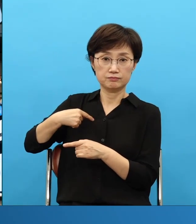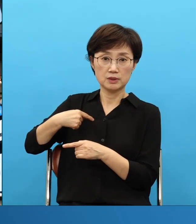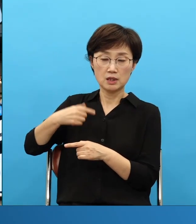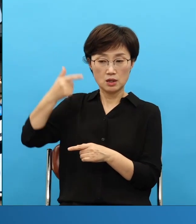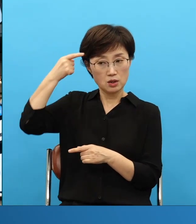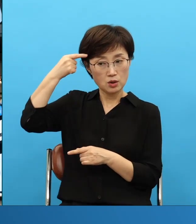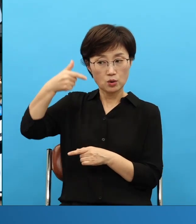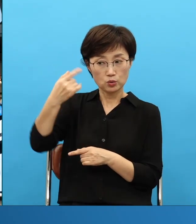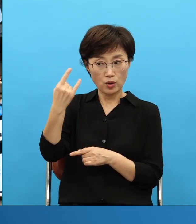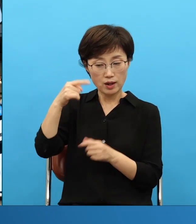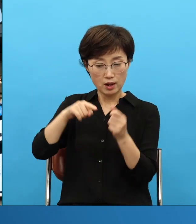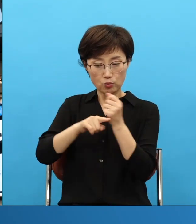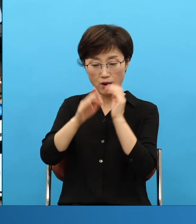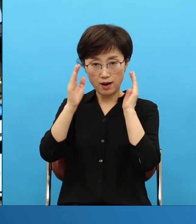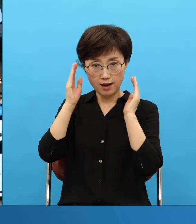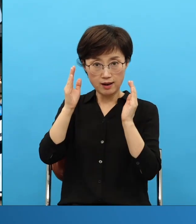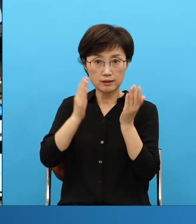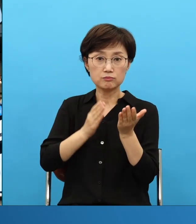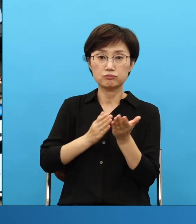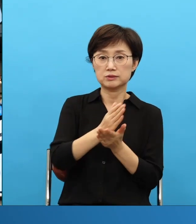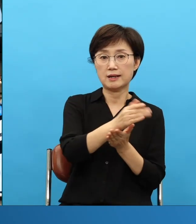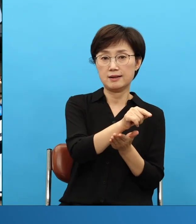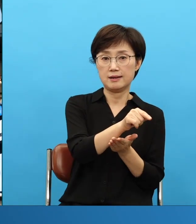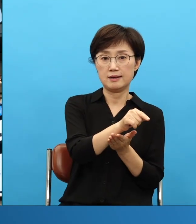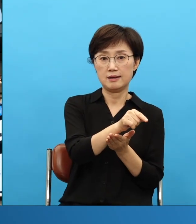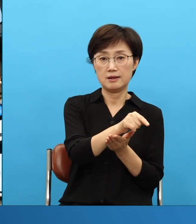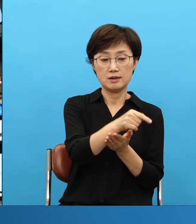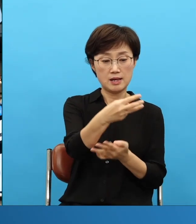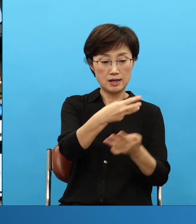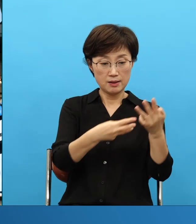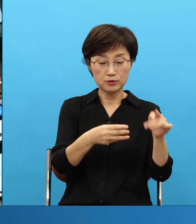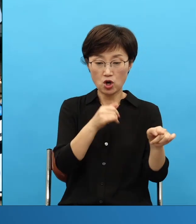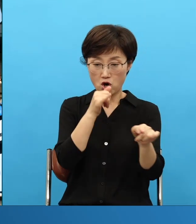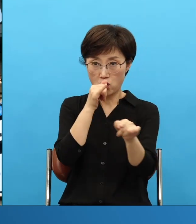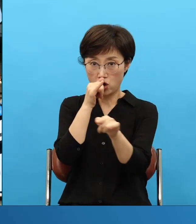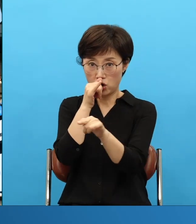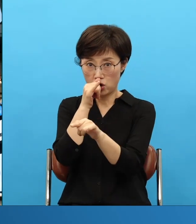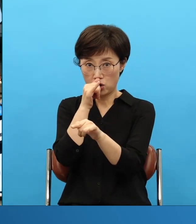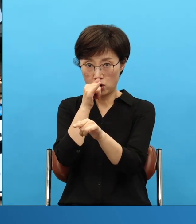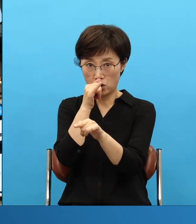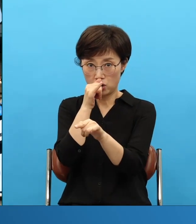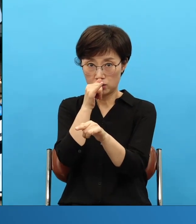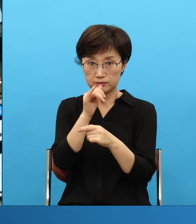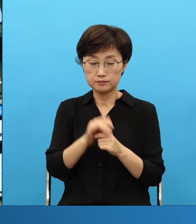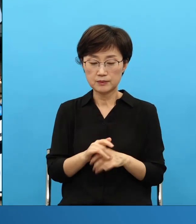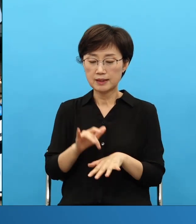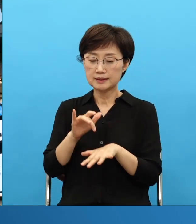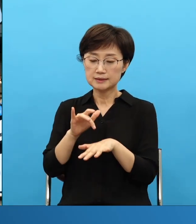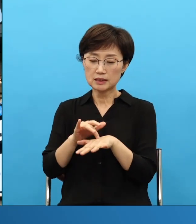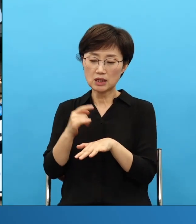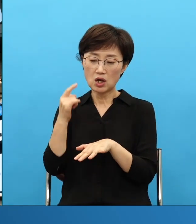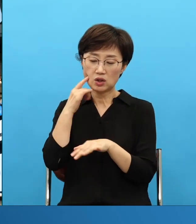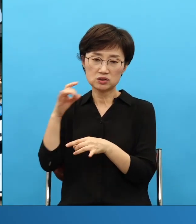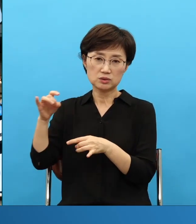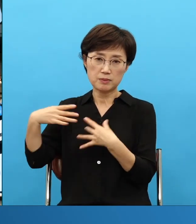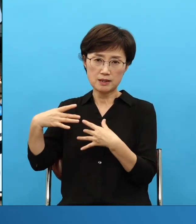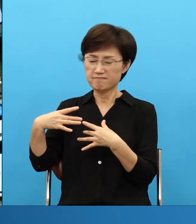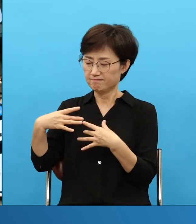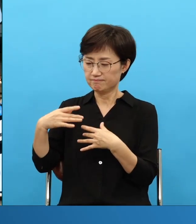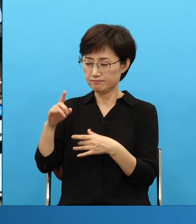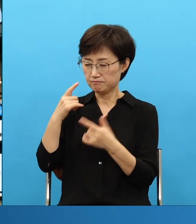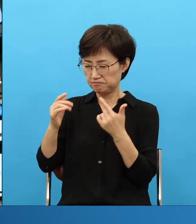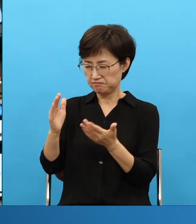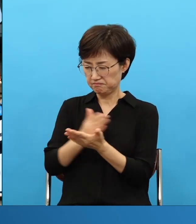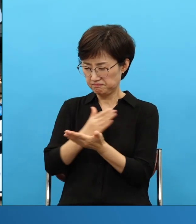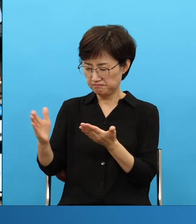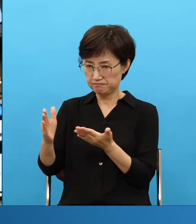특히 뇌과학 분야라는 속에 있는 랩런트들이 이 사단의 거짓말을 정확하게